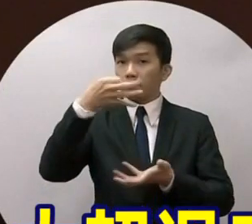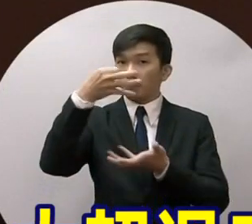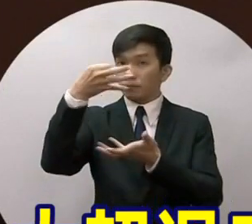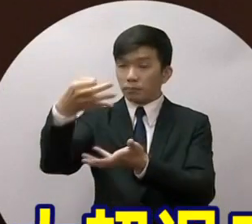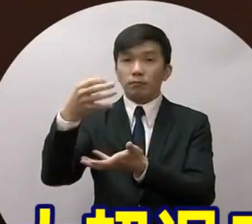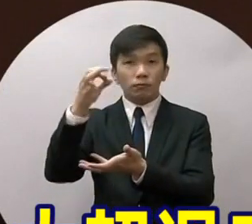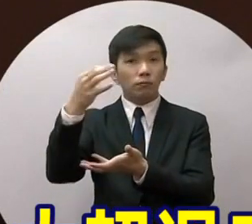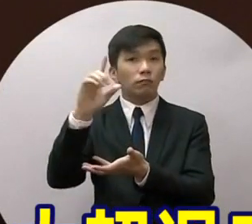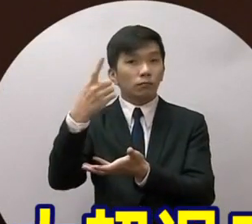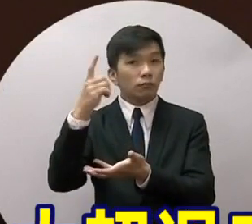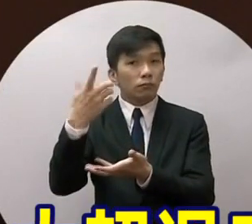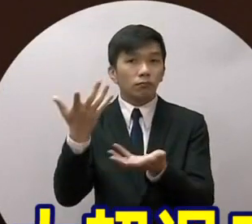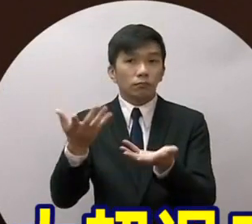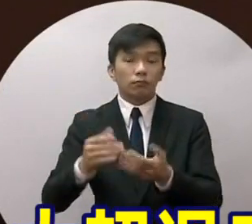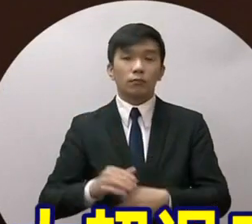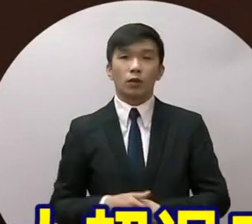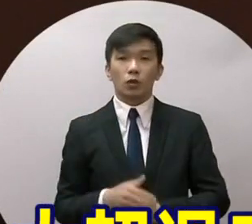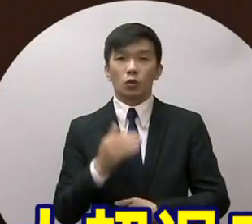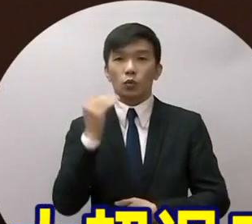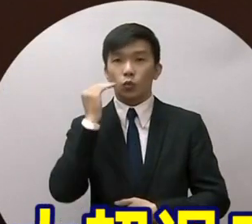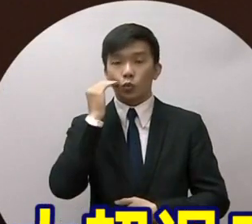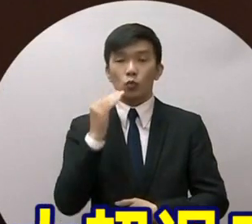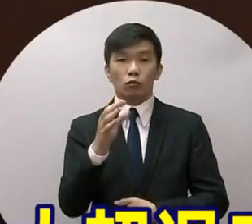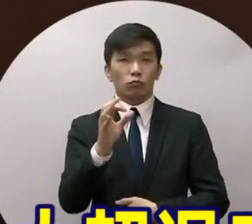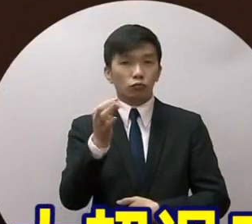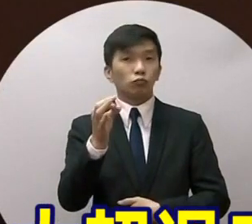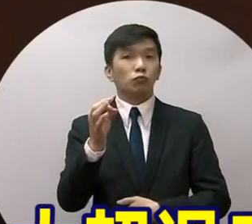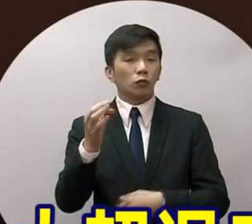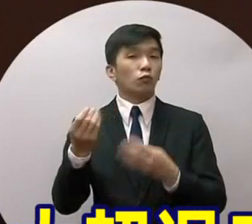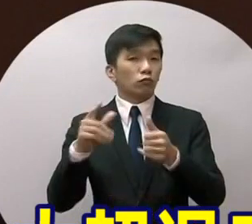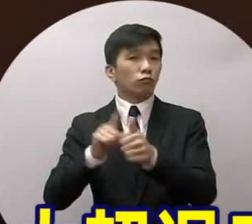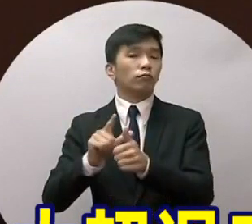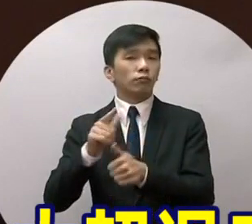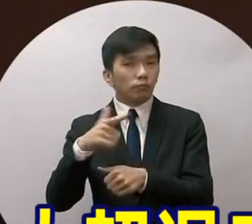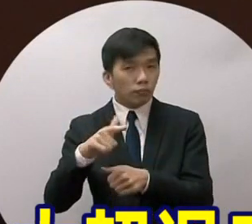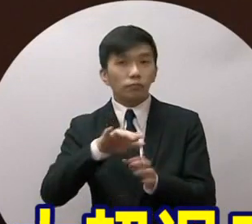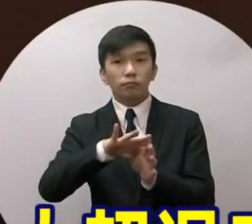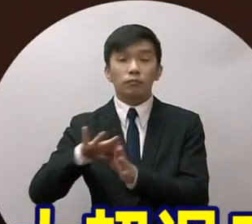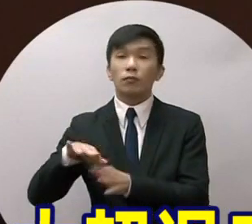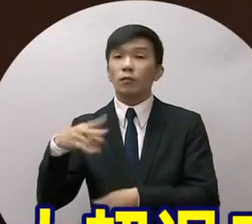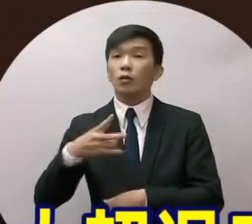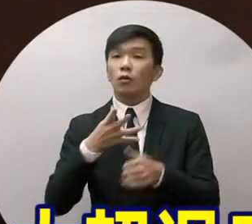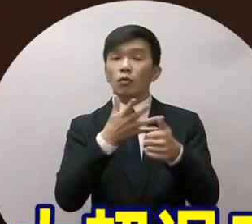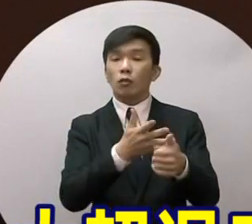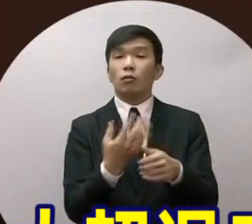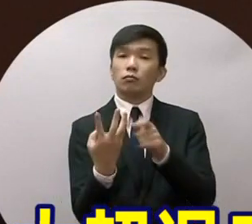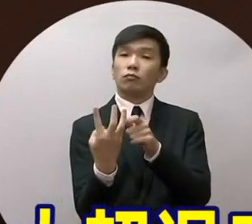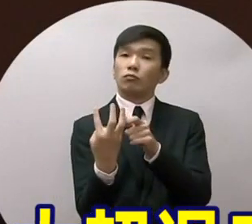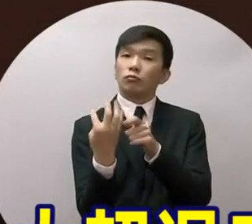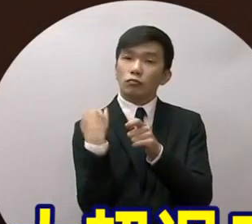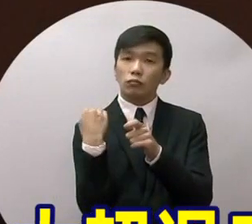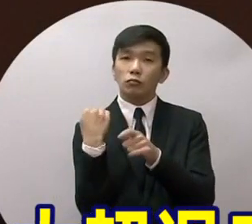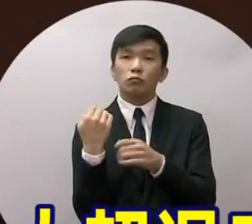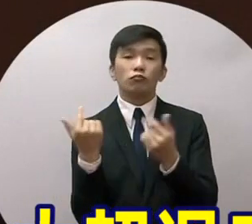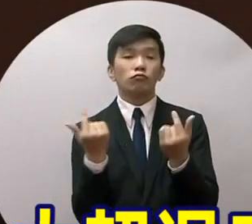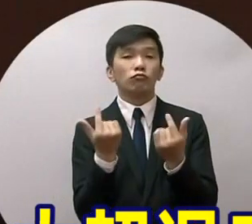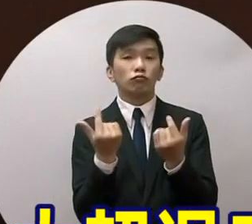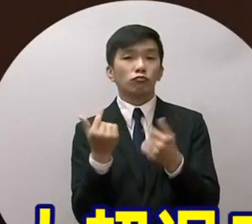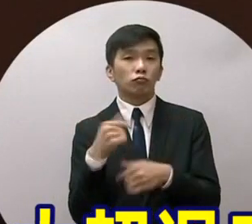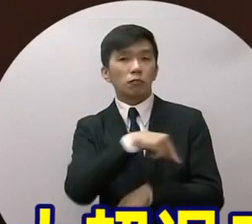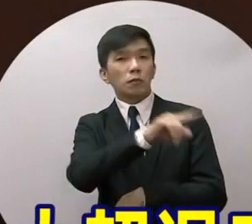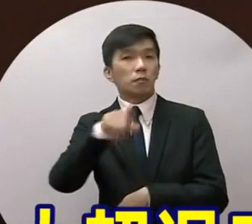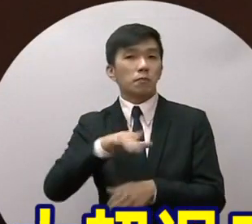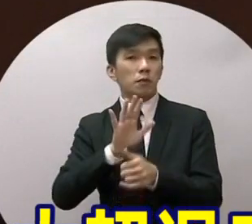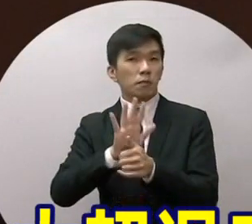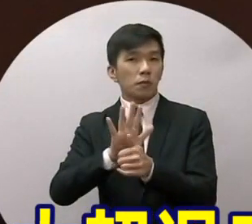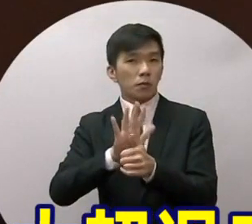来？假如这些预算都没有问题，请问为什么前几年这些为国家奉